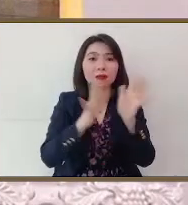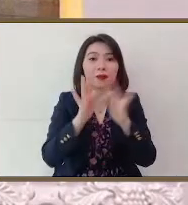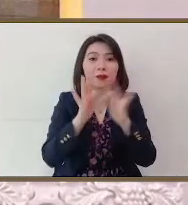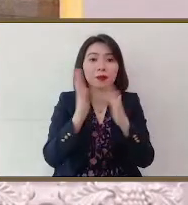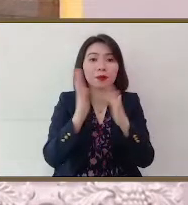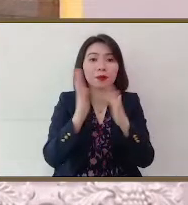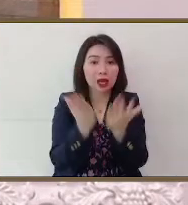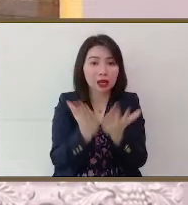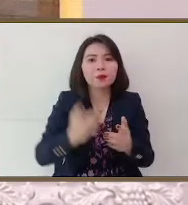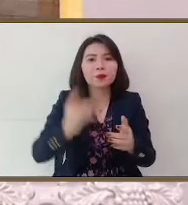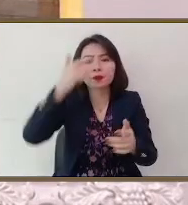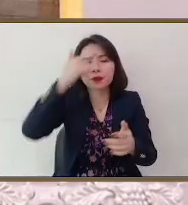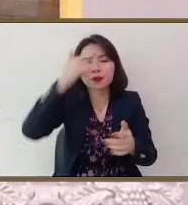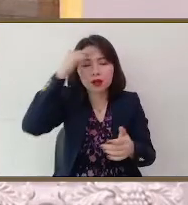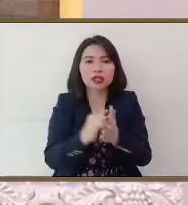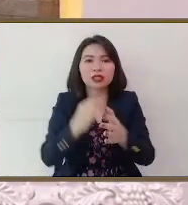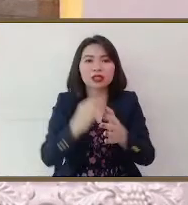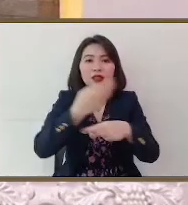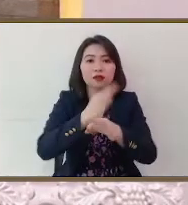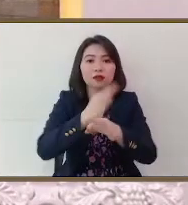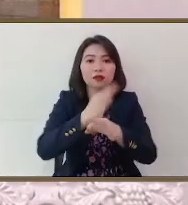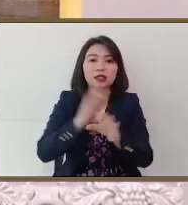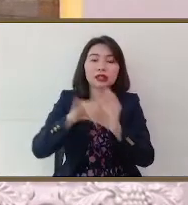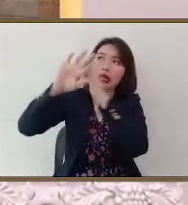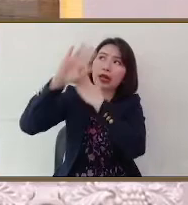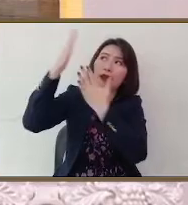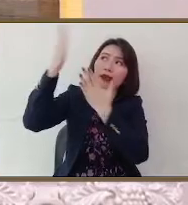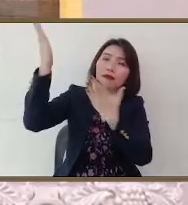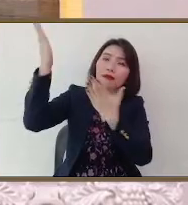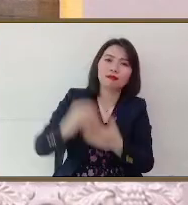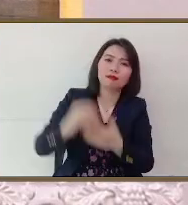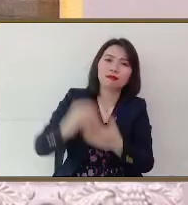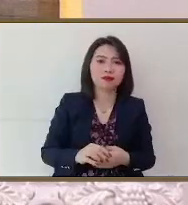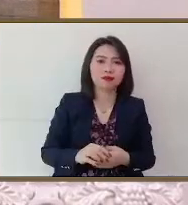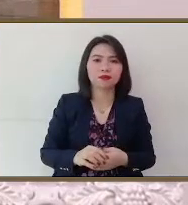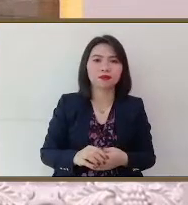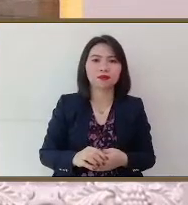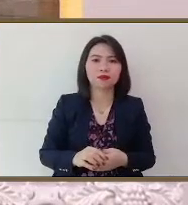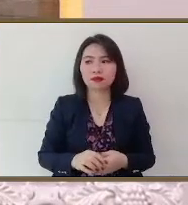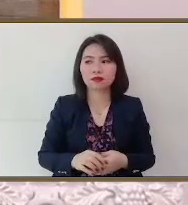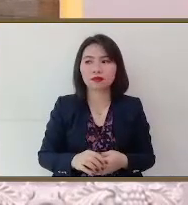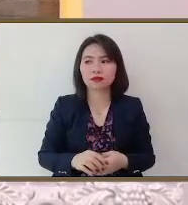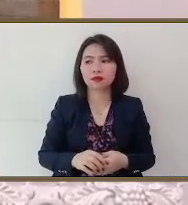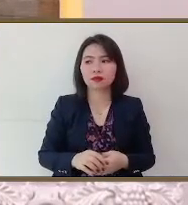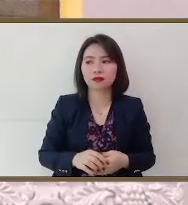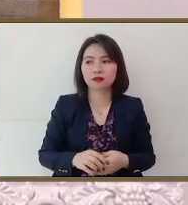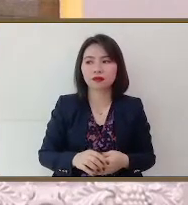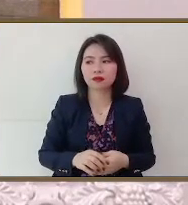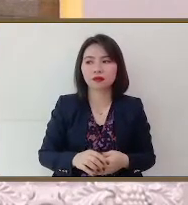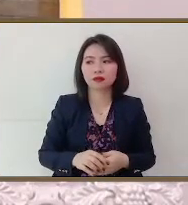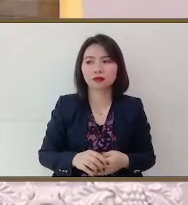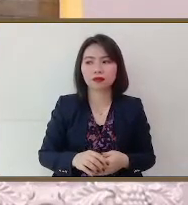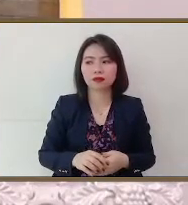Panginoon, I'm giving you the word of God at pagbulay-bulayan nyo at bahala na kayo kung anong ibig sabihin niyan. No way.